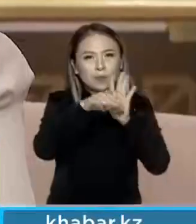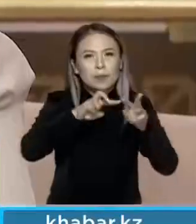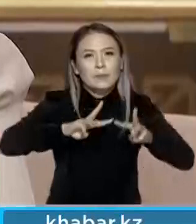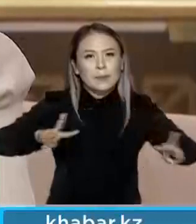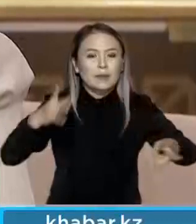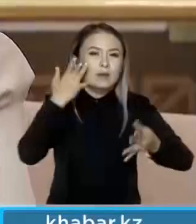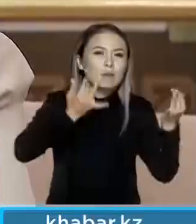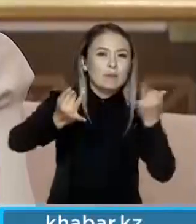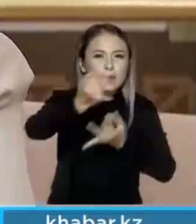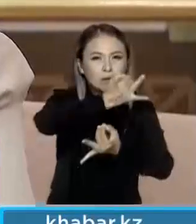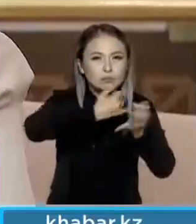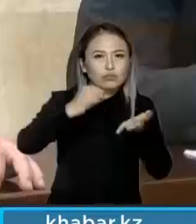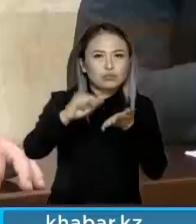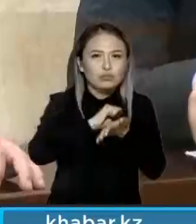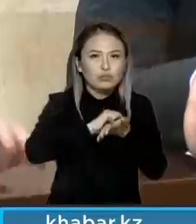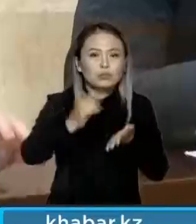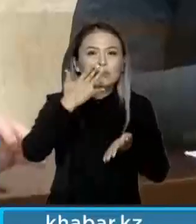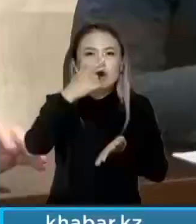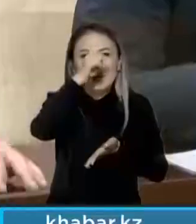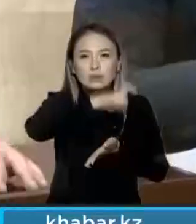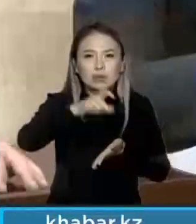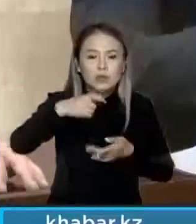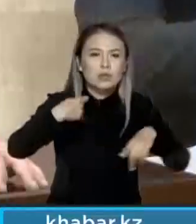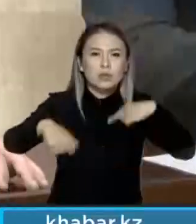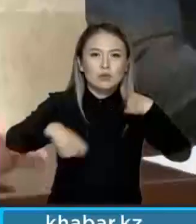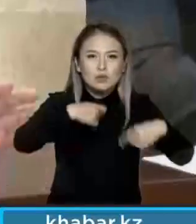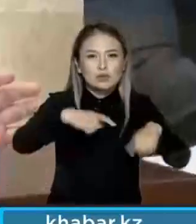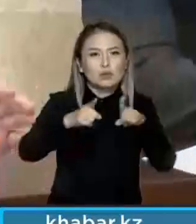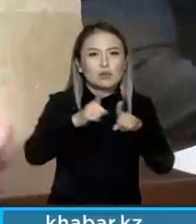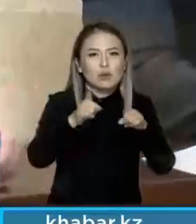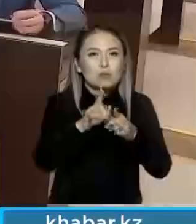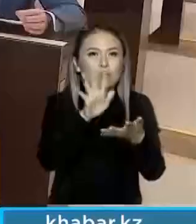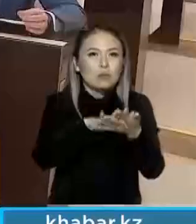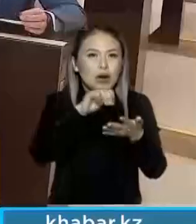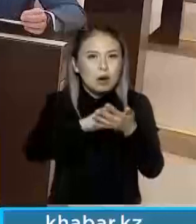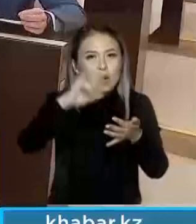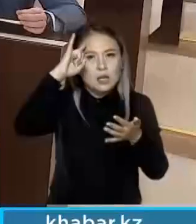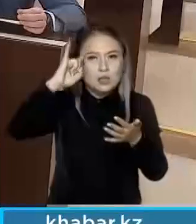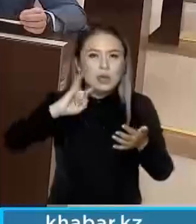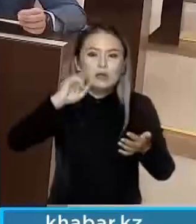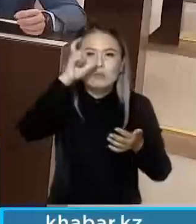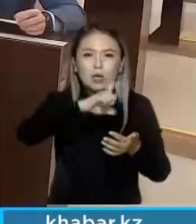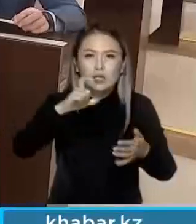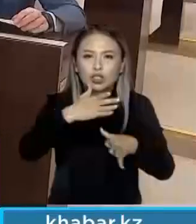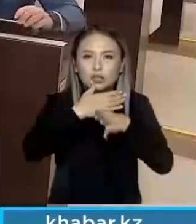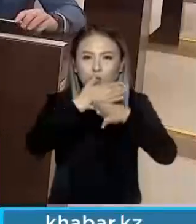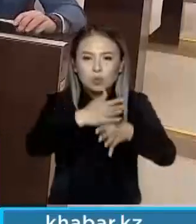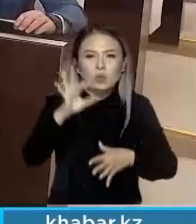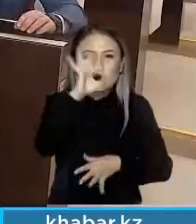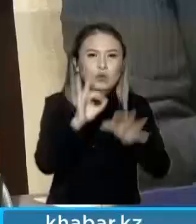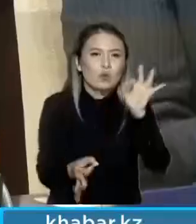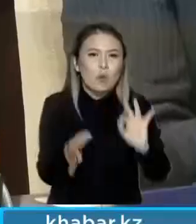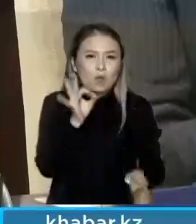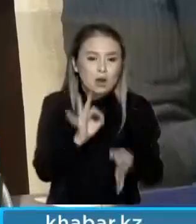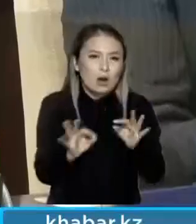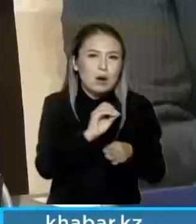істер министрлігі мәлімдеді. Құжатта шетелге адам саудасының құрбаны болған Қазақстан азаматтарына жәрдемдесу